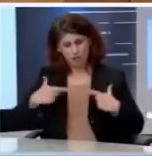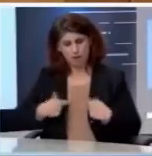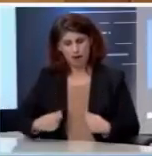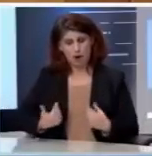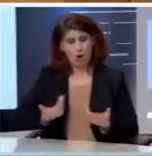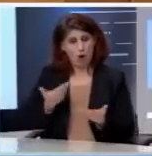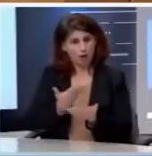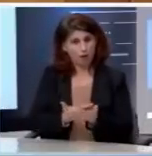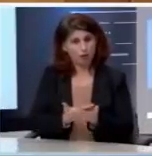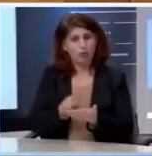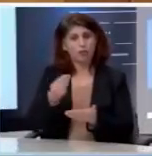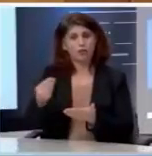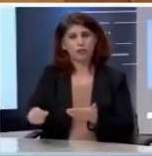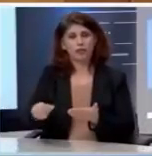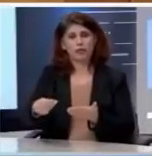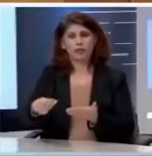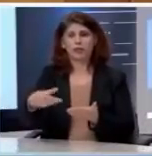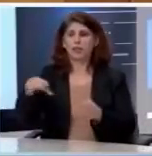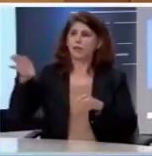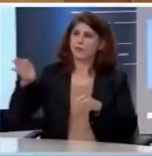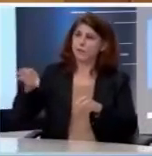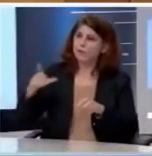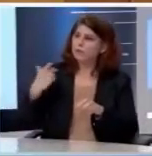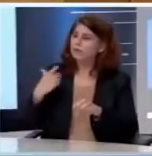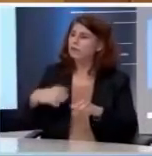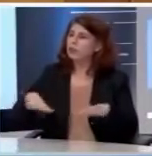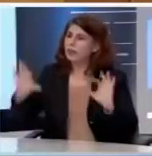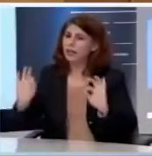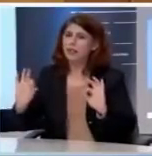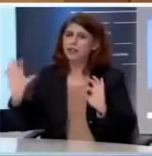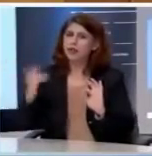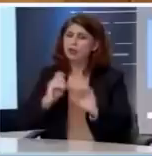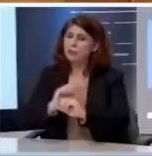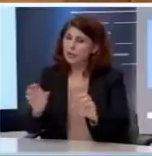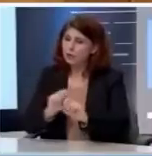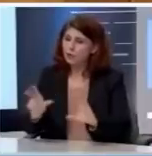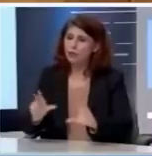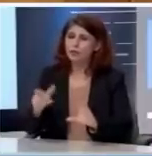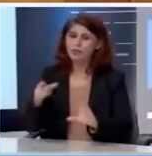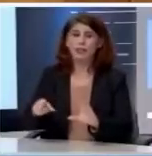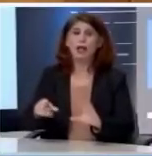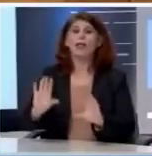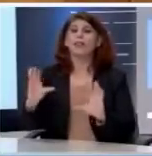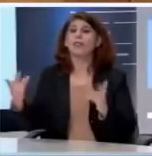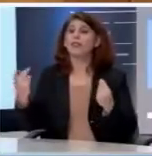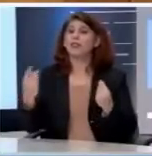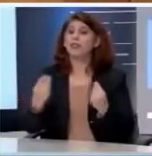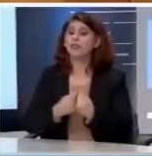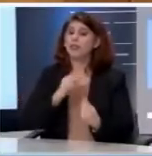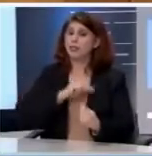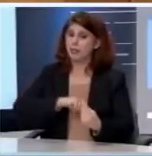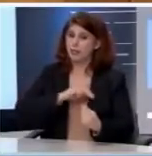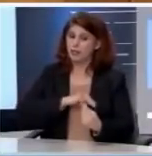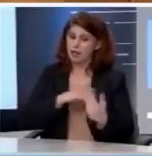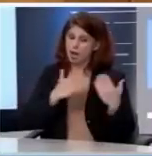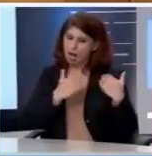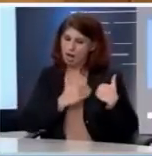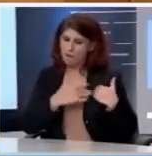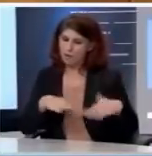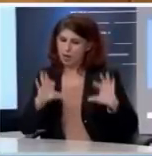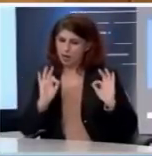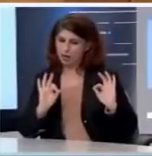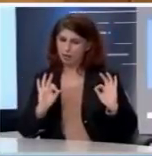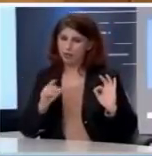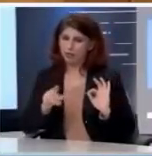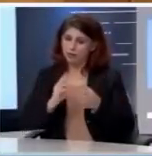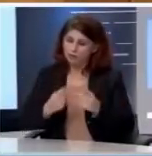ετών παρέχει στις αρμόδιες αρχές κάθε πρόσφορη πληροφορία. Αν οι πληροφορίες που παρέχονται προς υποστήριξη της αίτησης είναι απρόσφορες, οι αρμόδιες αρχές γνωστοποιούν αμέσως ετούντα